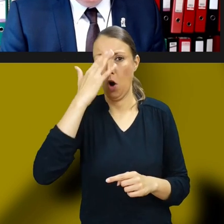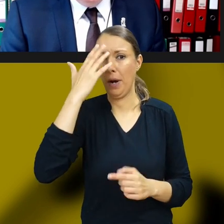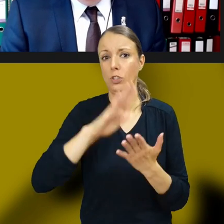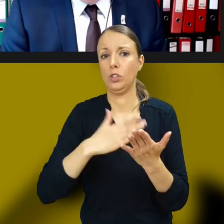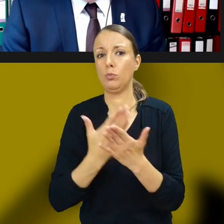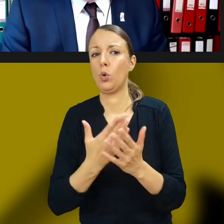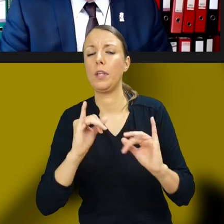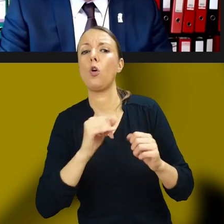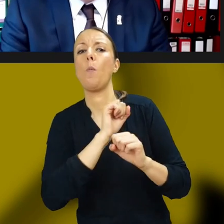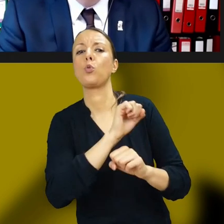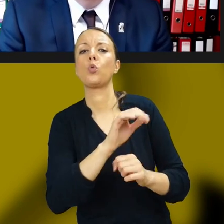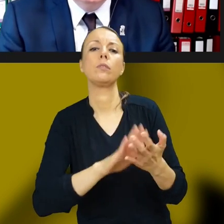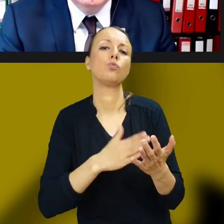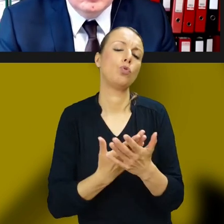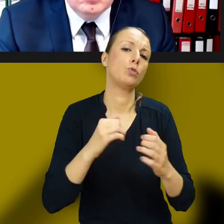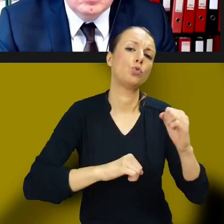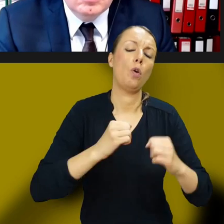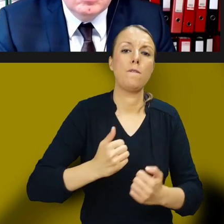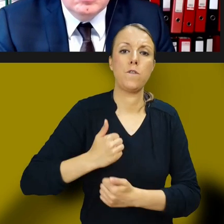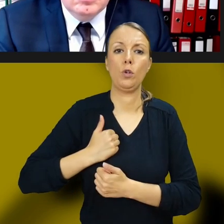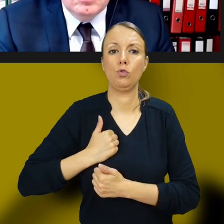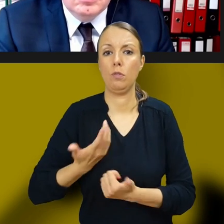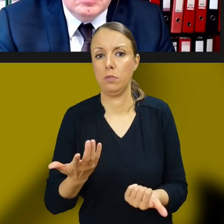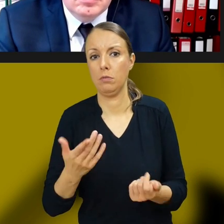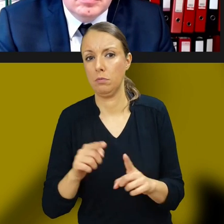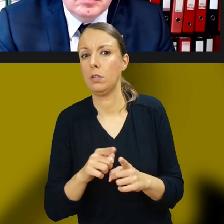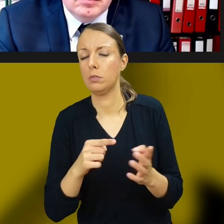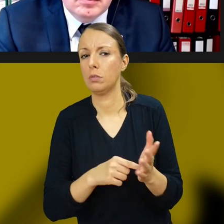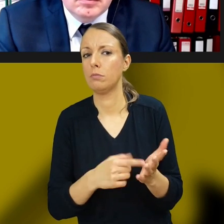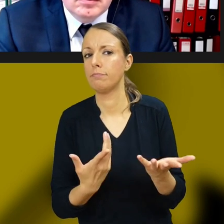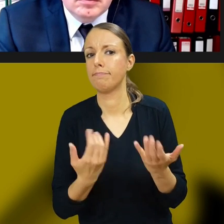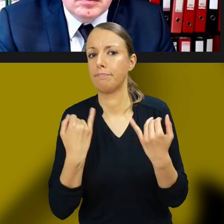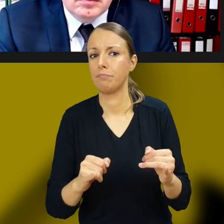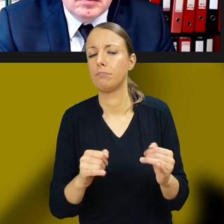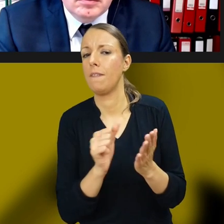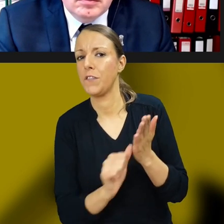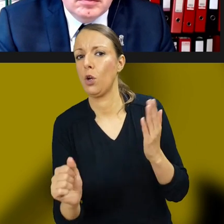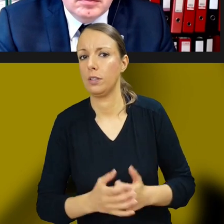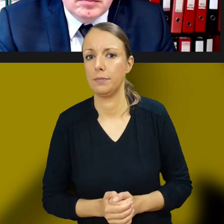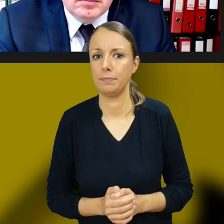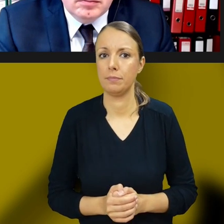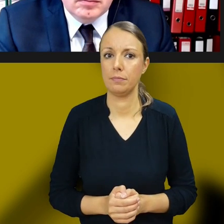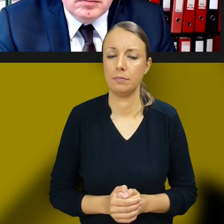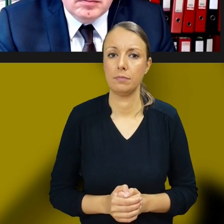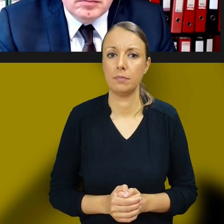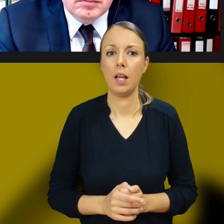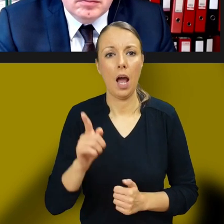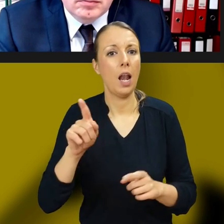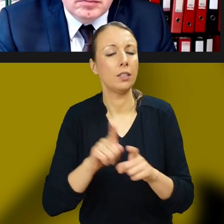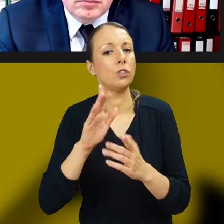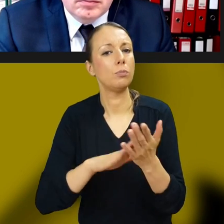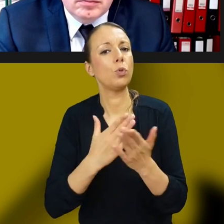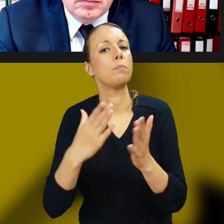nawet jako pewną jeszcze aberrację na tym odcinku. Będzie rzeczywiście walka w ogóle o wyklarowanie modelu dostępu do tego